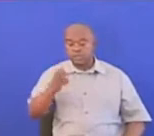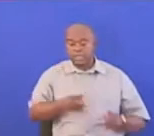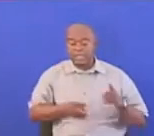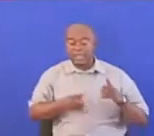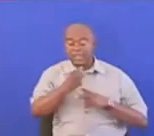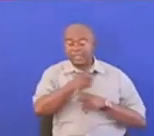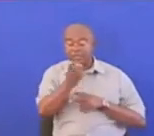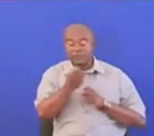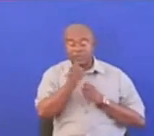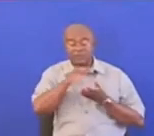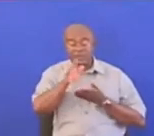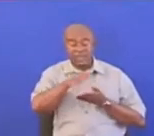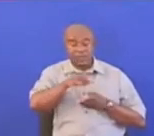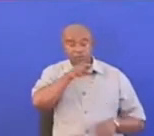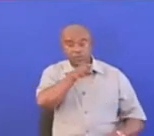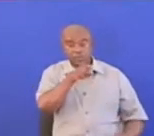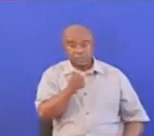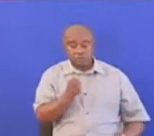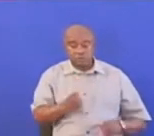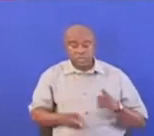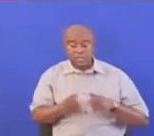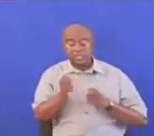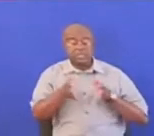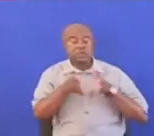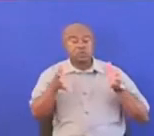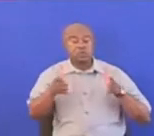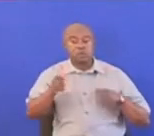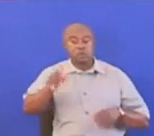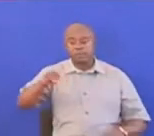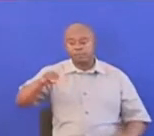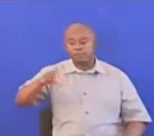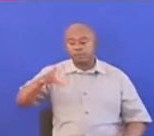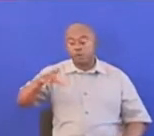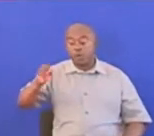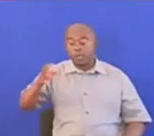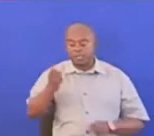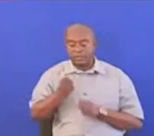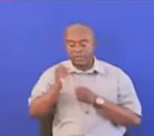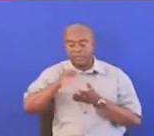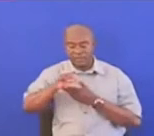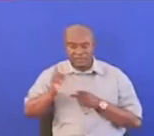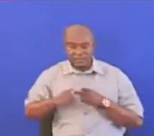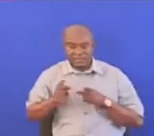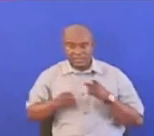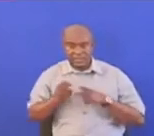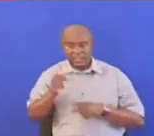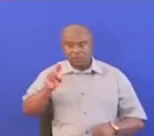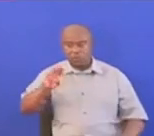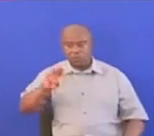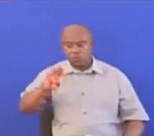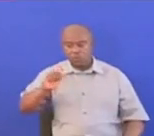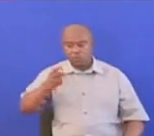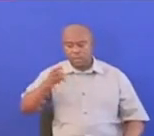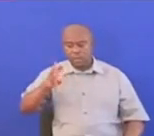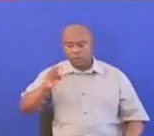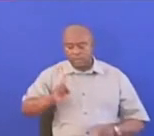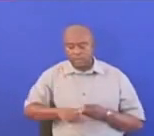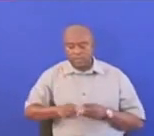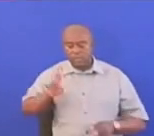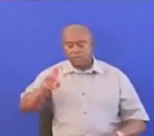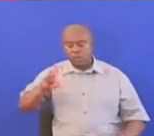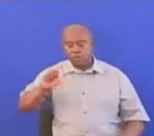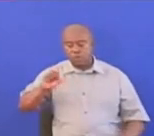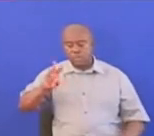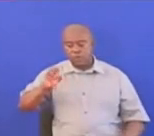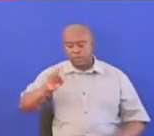zinazoenda kufaidika na eneo hili, kuna kata kubwa sana ya Ulowa inaenda kufaidika, kuna kata ya Ubagwe, kata ya Ulewe, kata